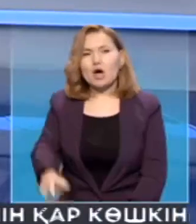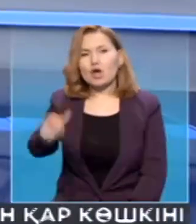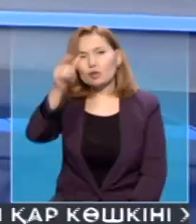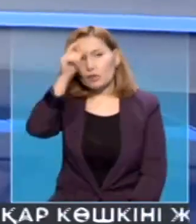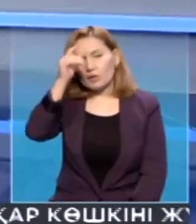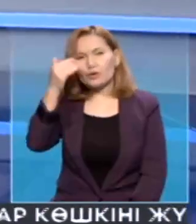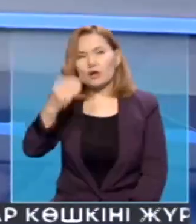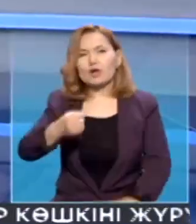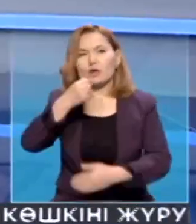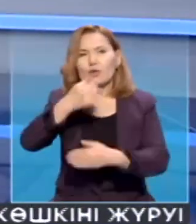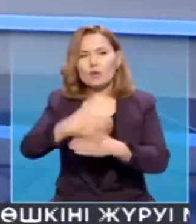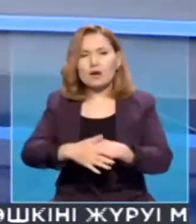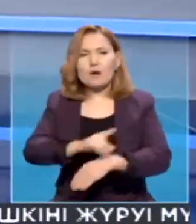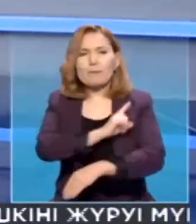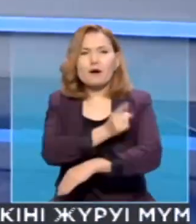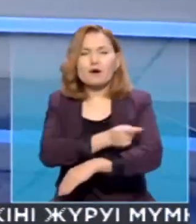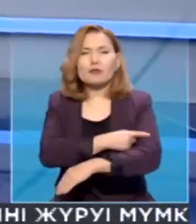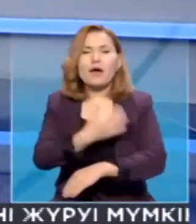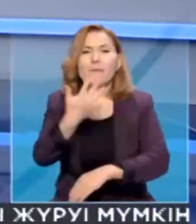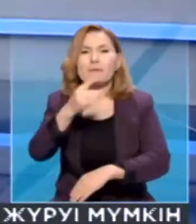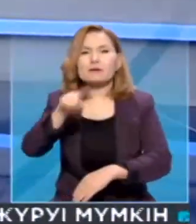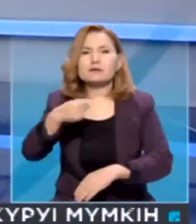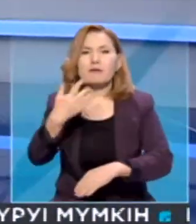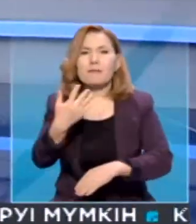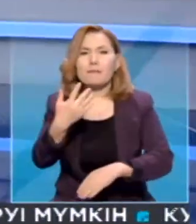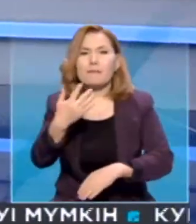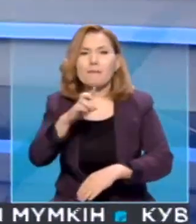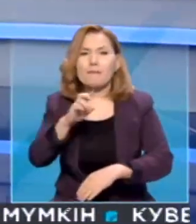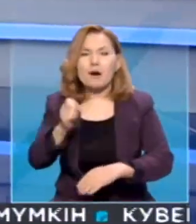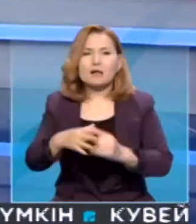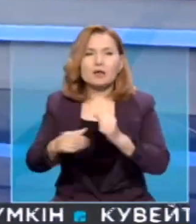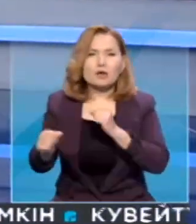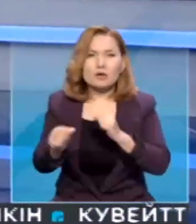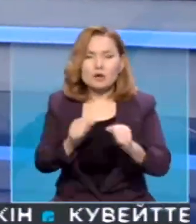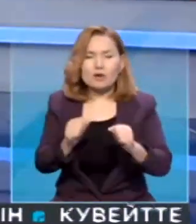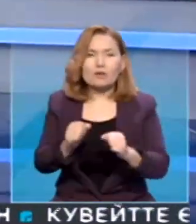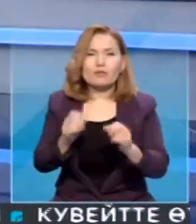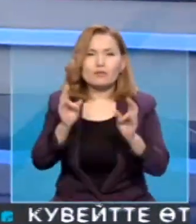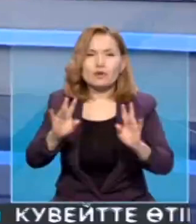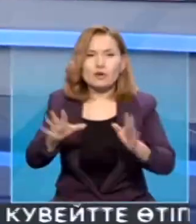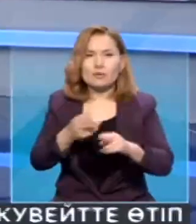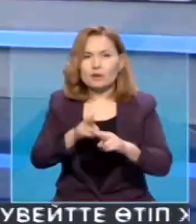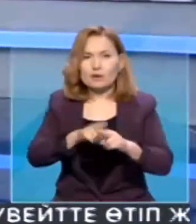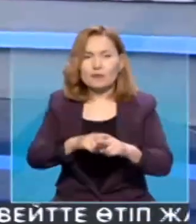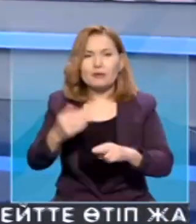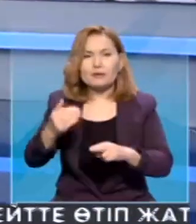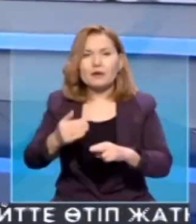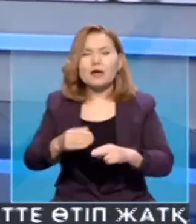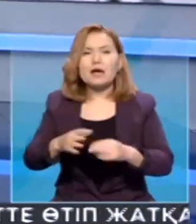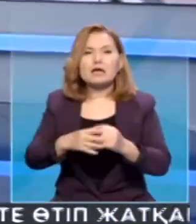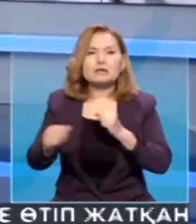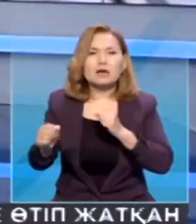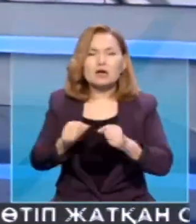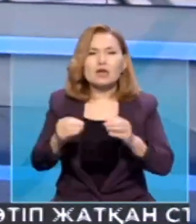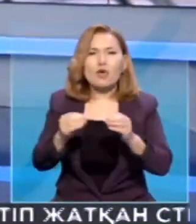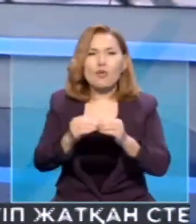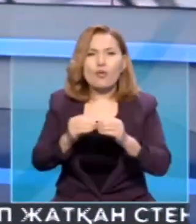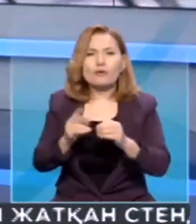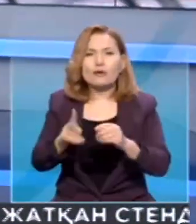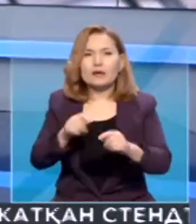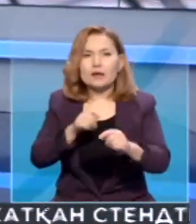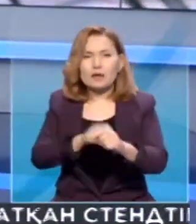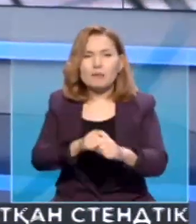Түркияның орталығында қуаты 5,5 балдық тағы бір дүмпу болды, мұны Рейтер агенттігі хабарлады. Зілзала ошағы 10 шақырым